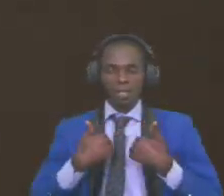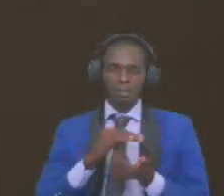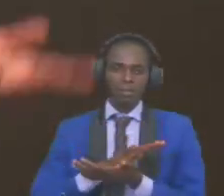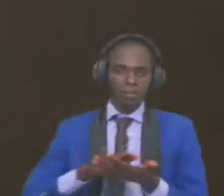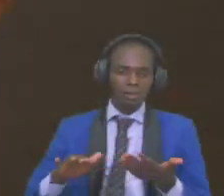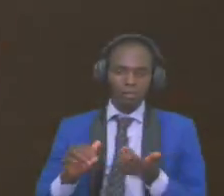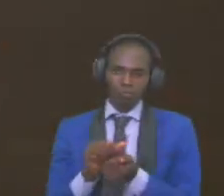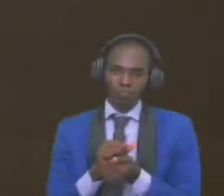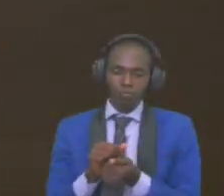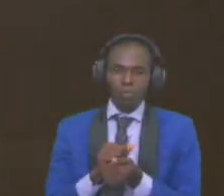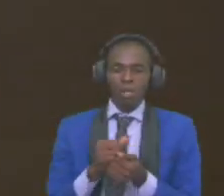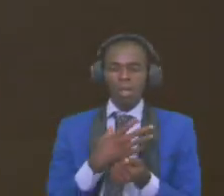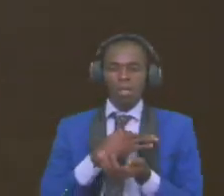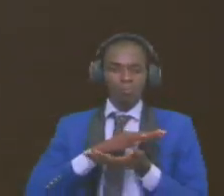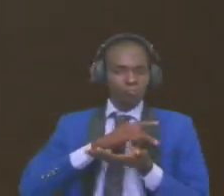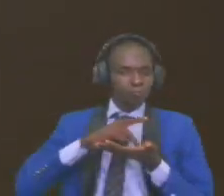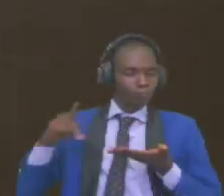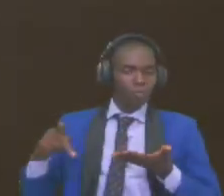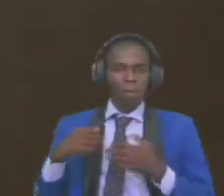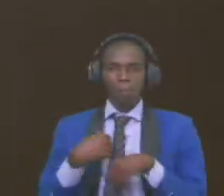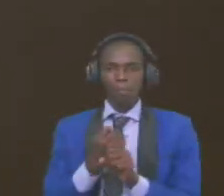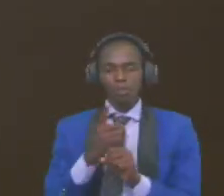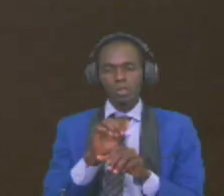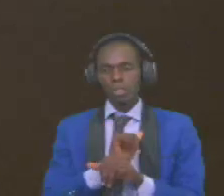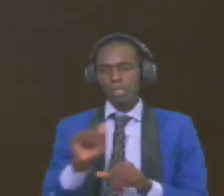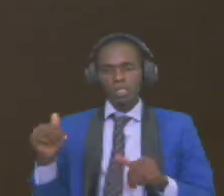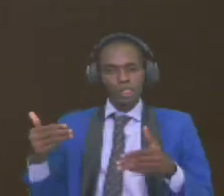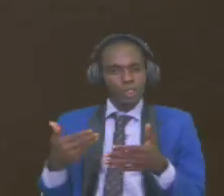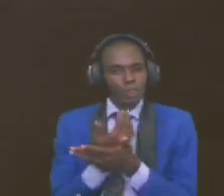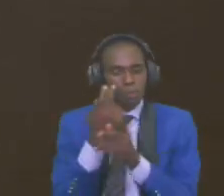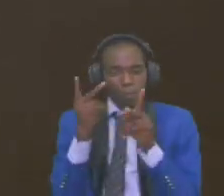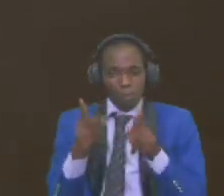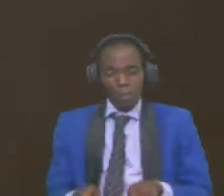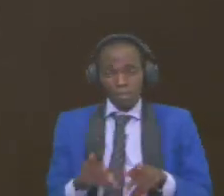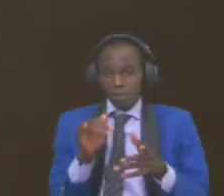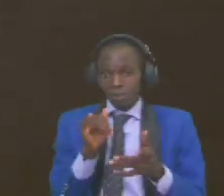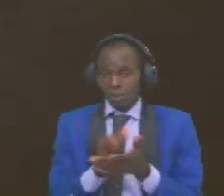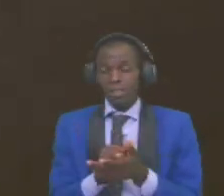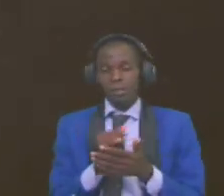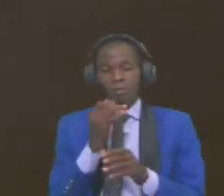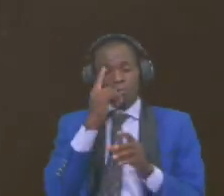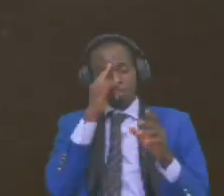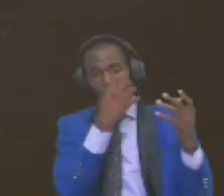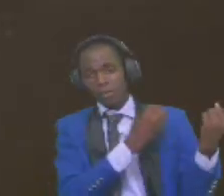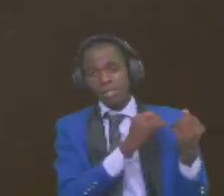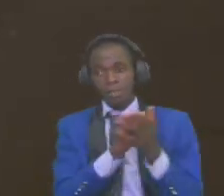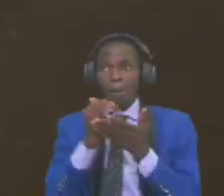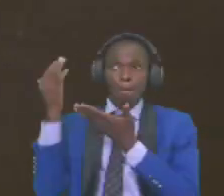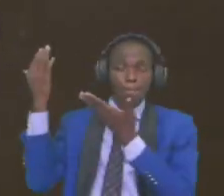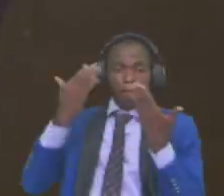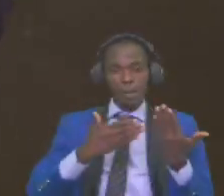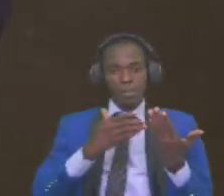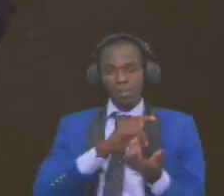vital avait dit qu'à et épuré qui a fait de toi une nouvelle créature cette fois qui a porté la